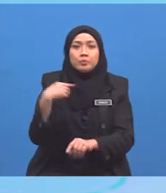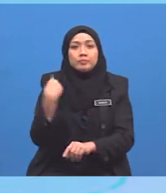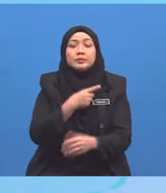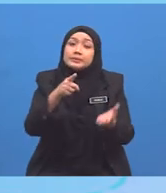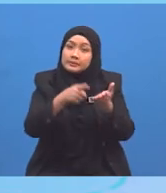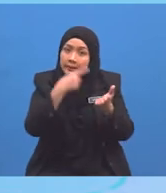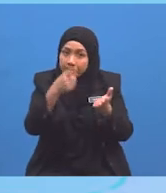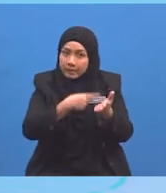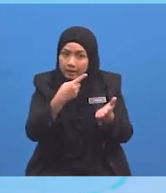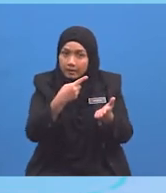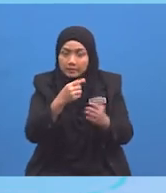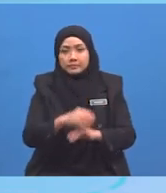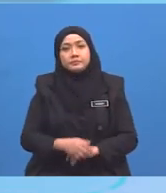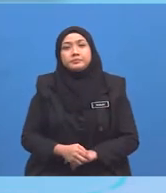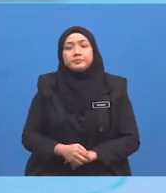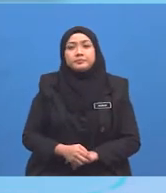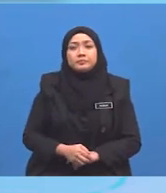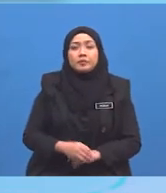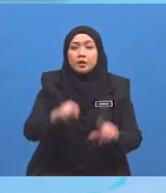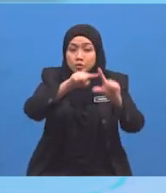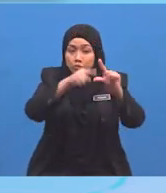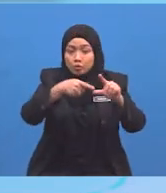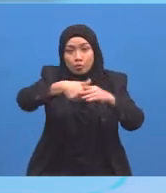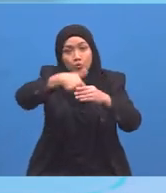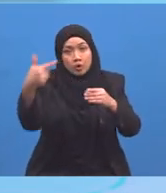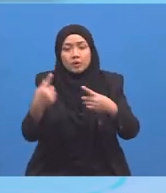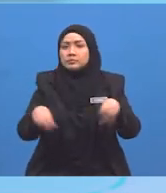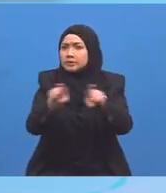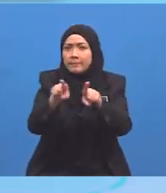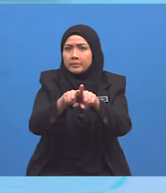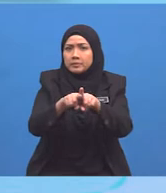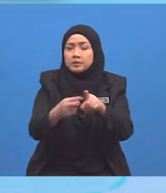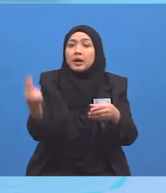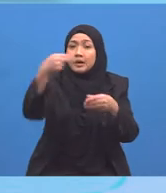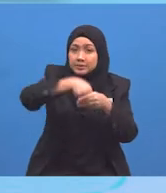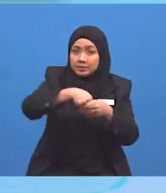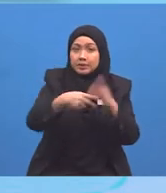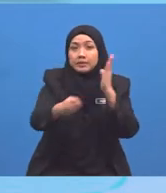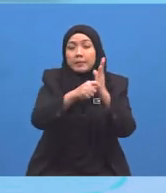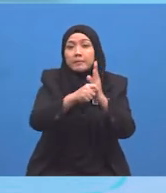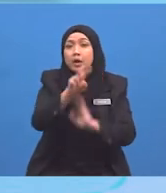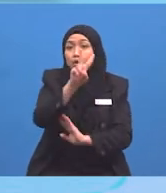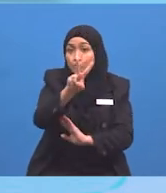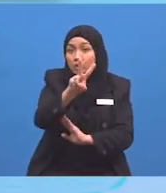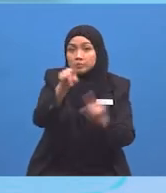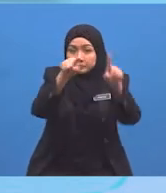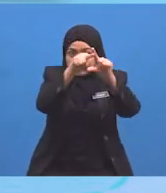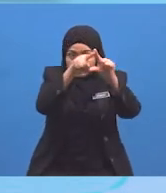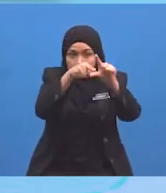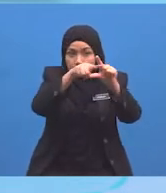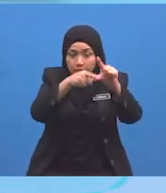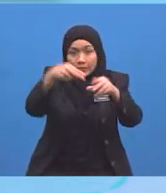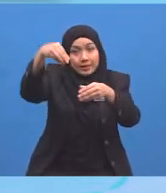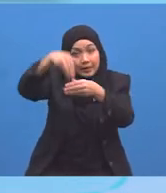semak. Sudut peluaran sama dengan hasil tambah dua sudut